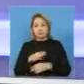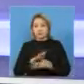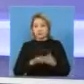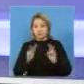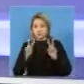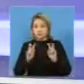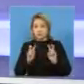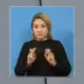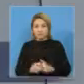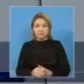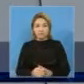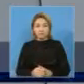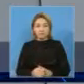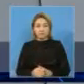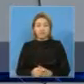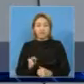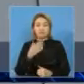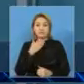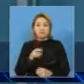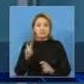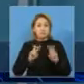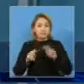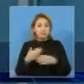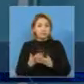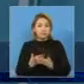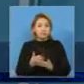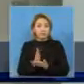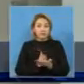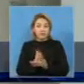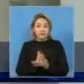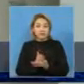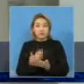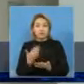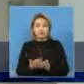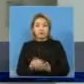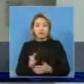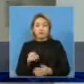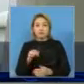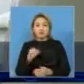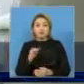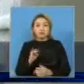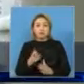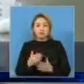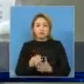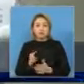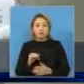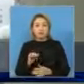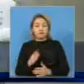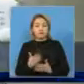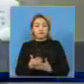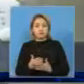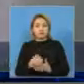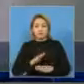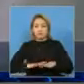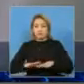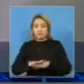тему. Национальный центр экспертизы предоставляет услуги в сфере обеспечения санитарно-эпидемиологического благополучия